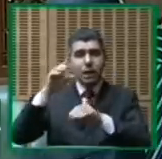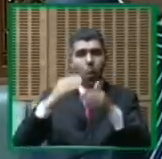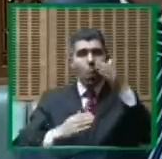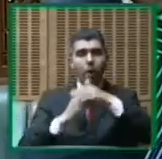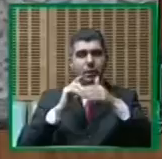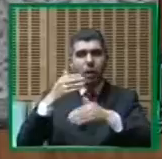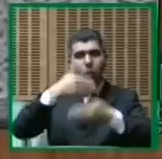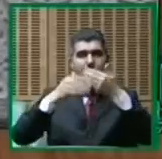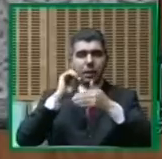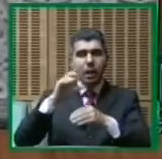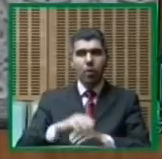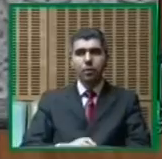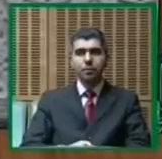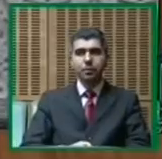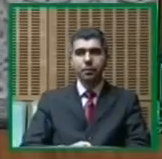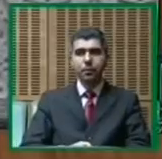شكرا، تفضل سيد الوزير.